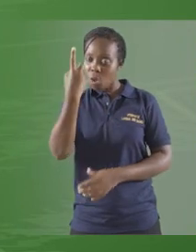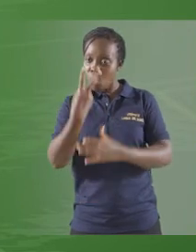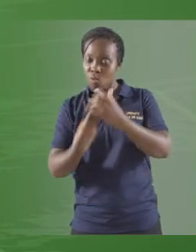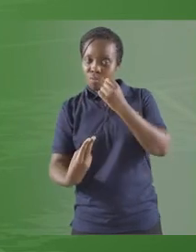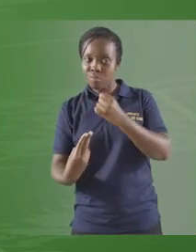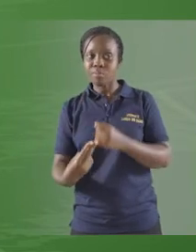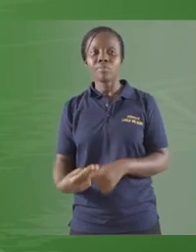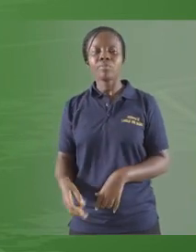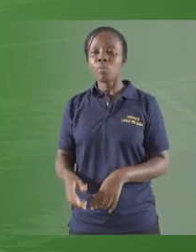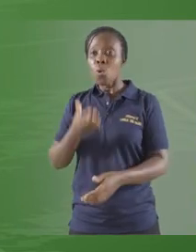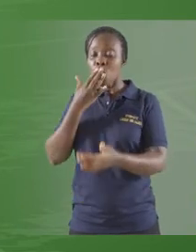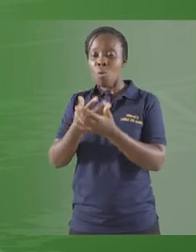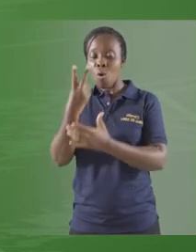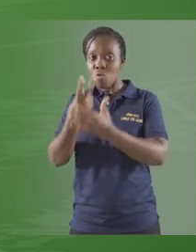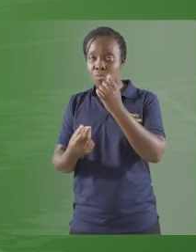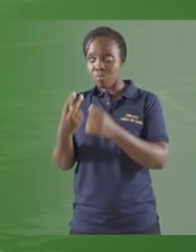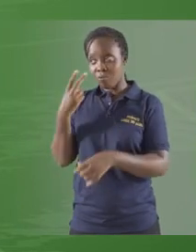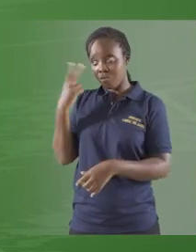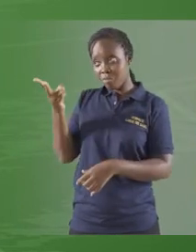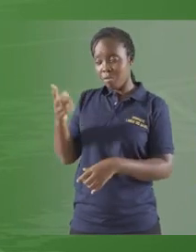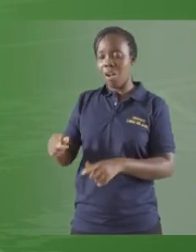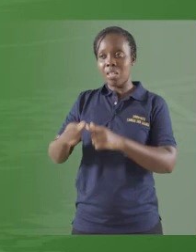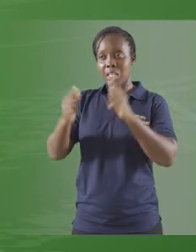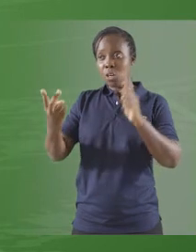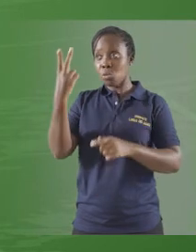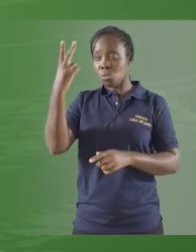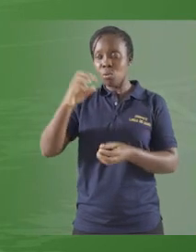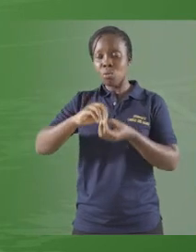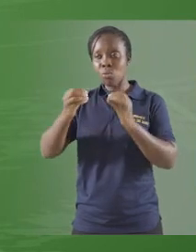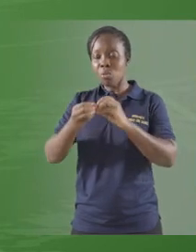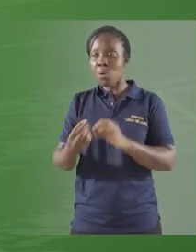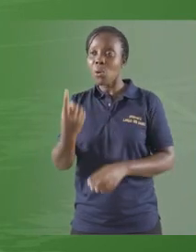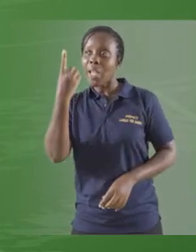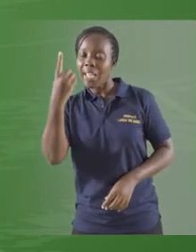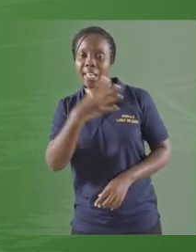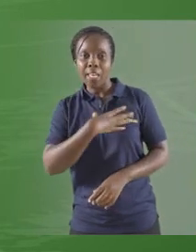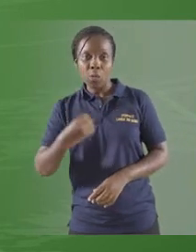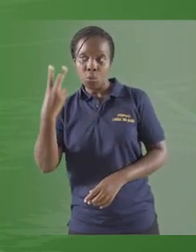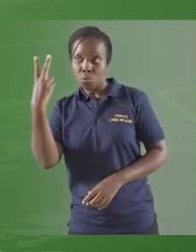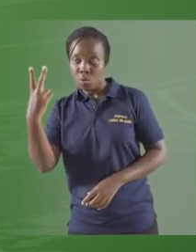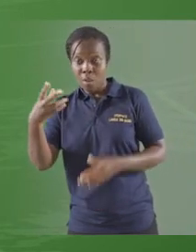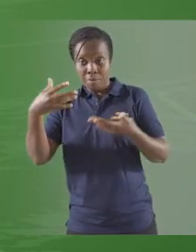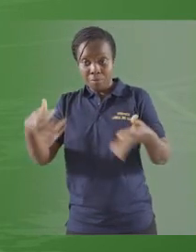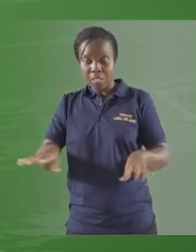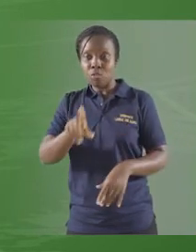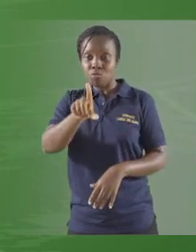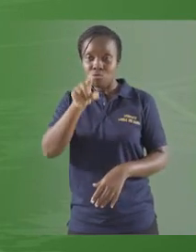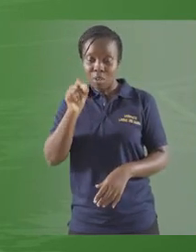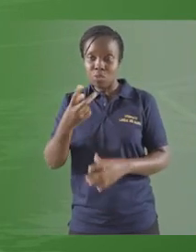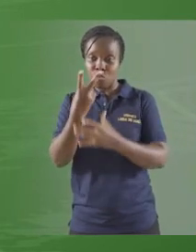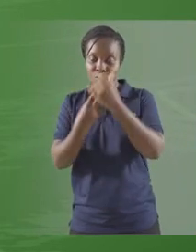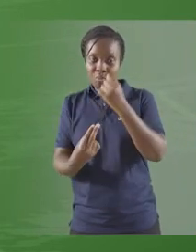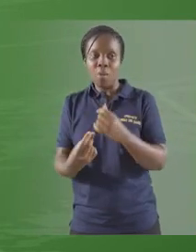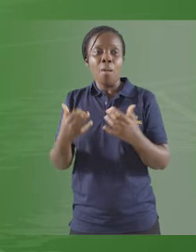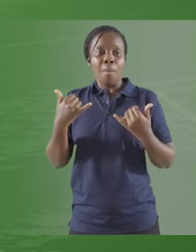grand 2, 1 et grand 2, 2. Une fois le couple choisi ou considéré,